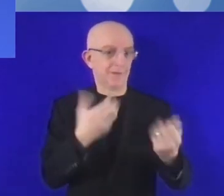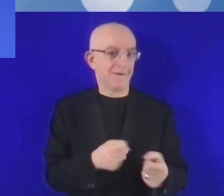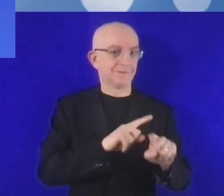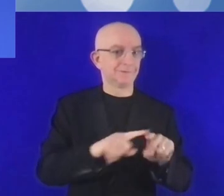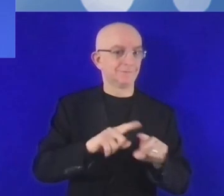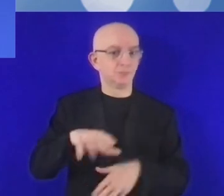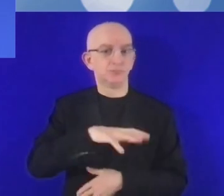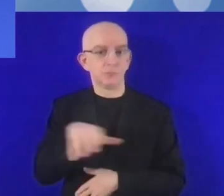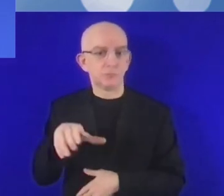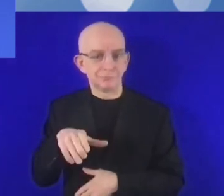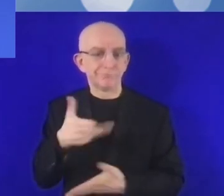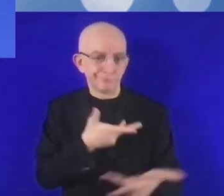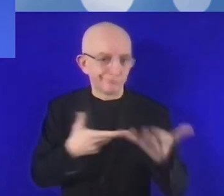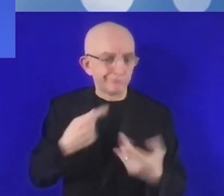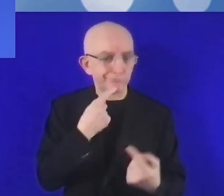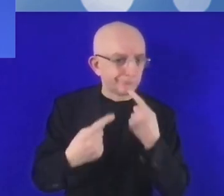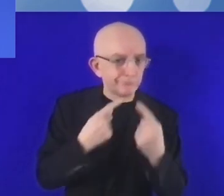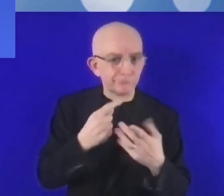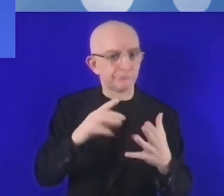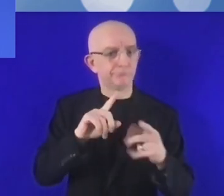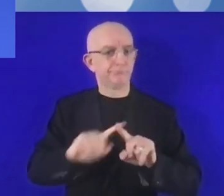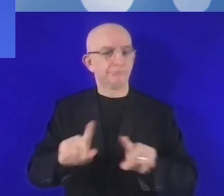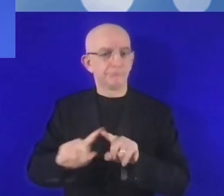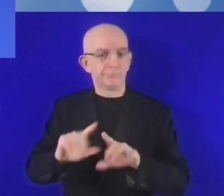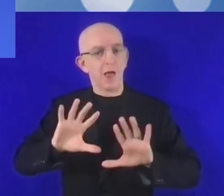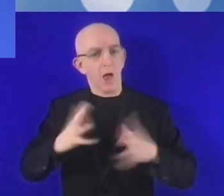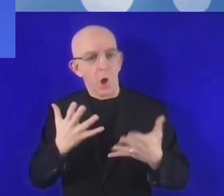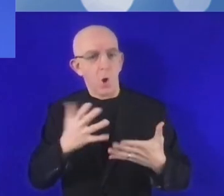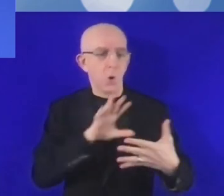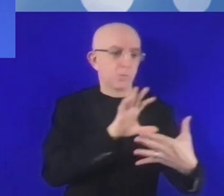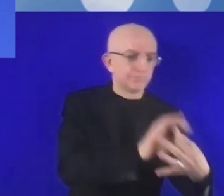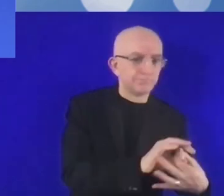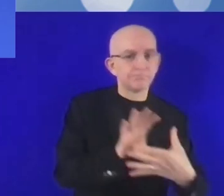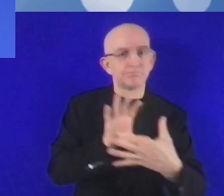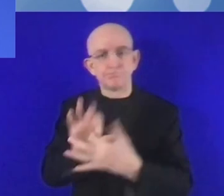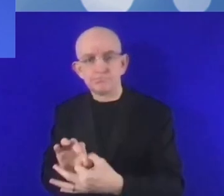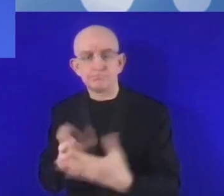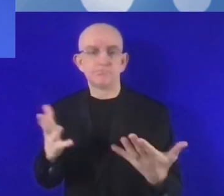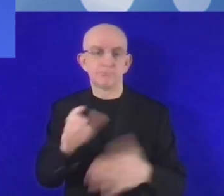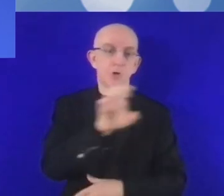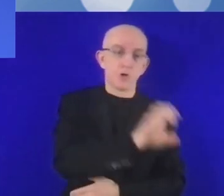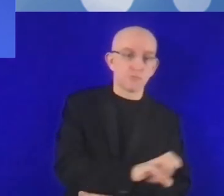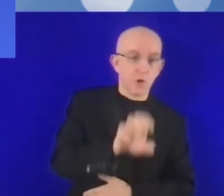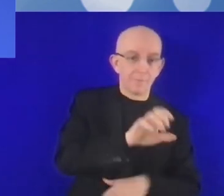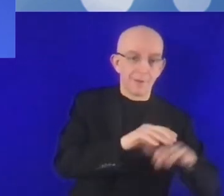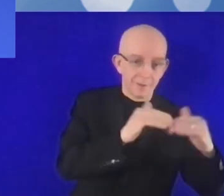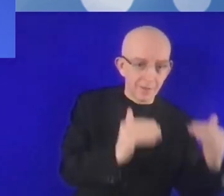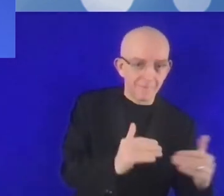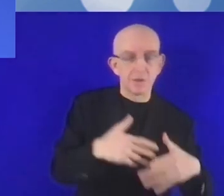сотрудничества в разных форматах, в частности, Европейского Союза,